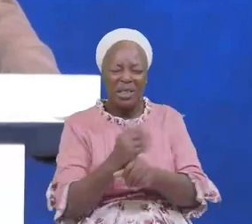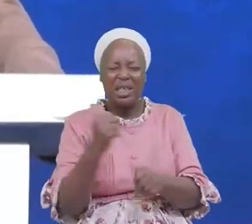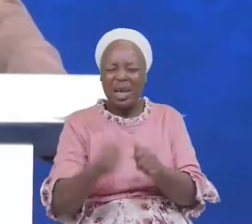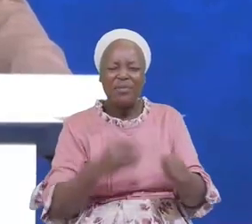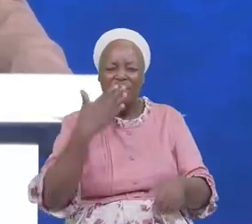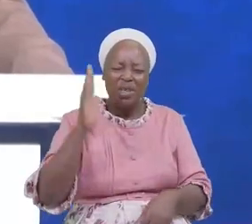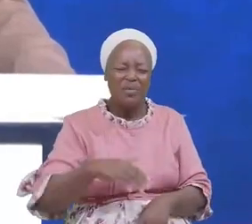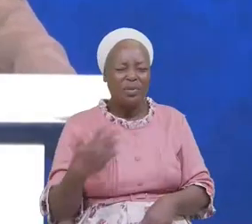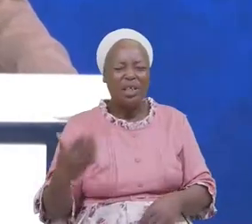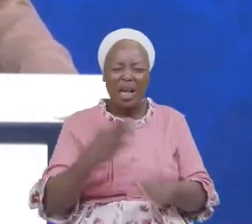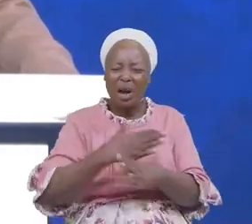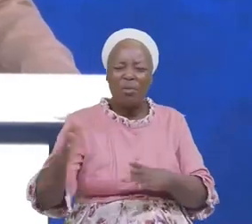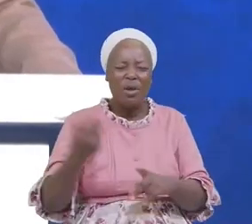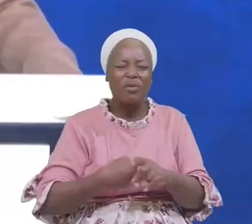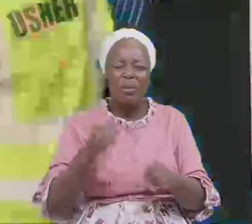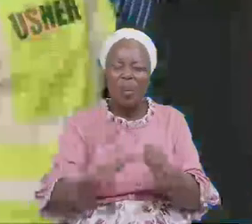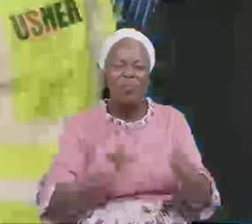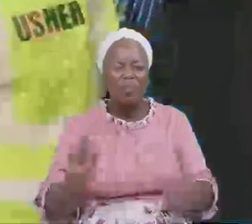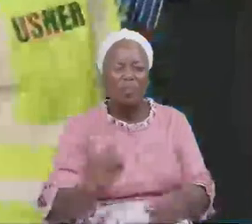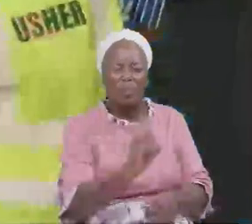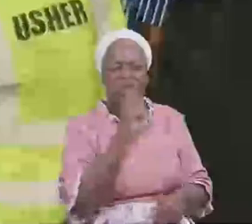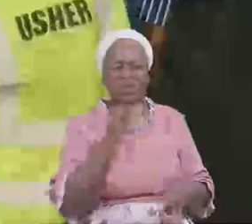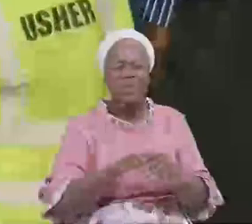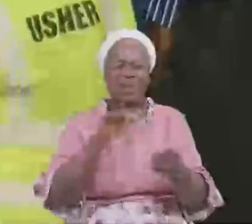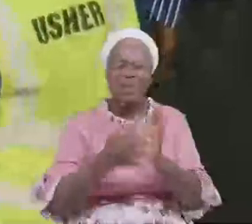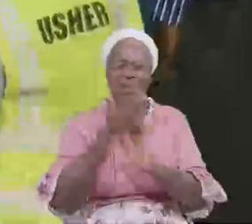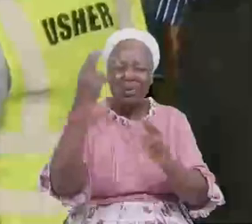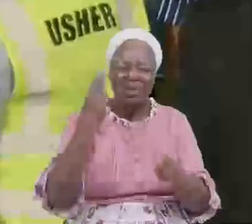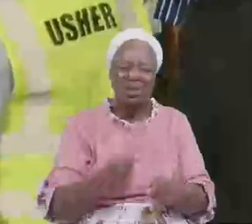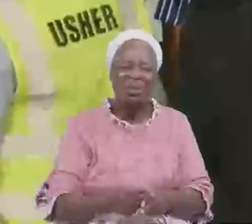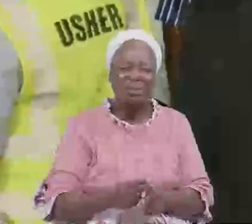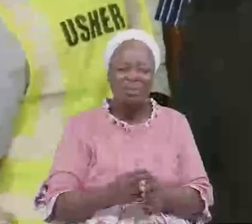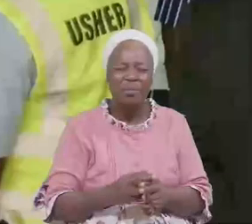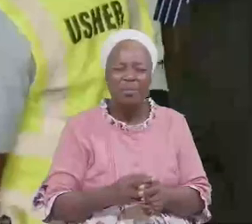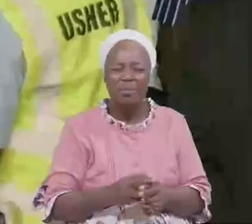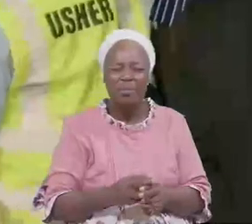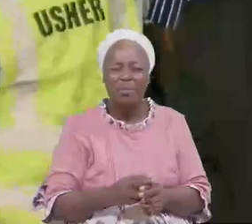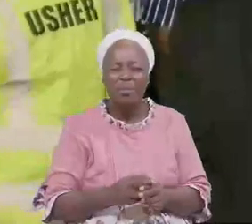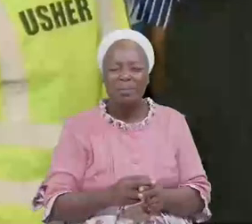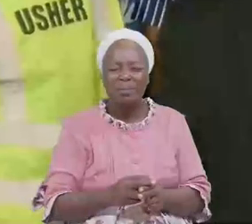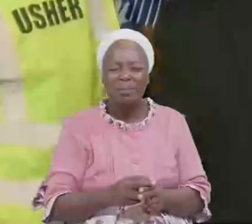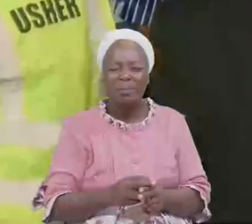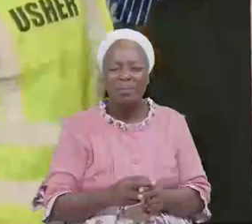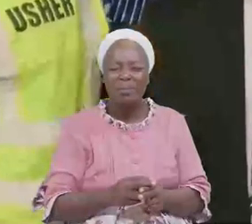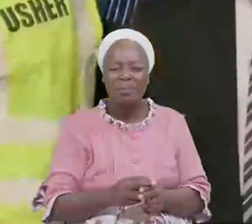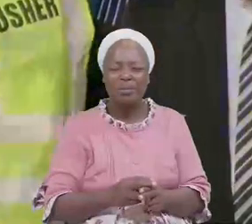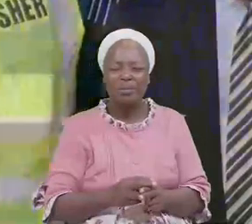ce qui est, ne va pas là-bas, et guéris tout le monde, délivre tout le monde maintenant, au nom de Jésus.